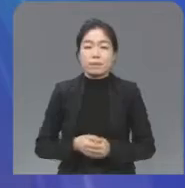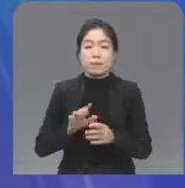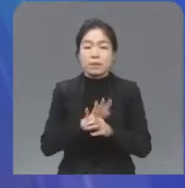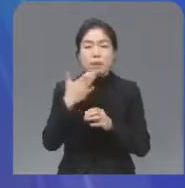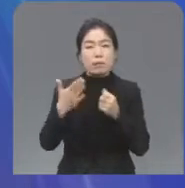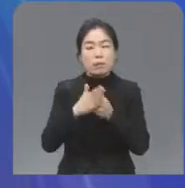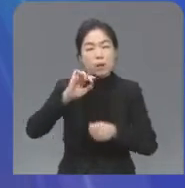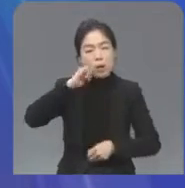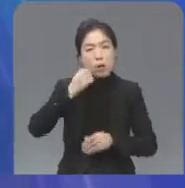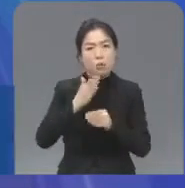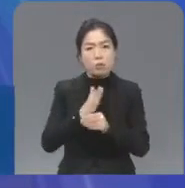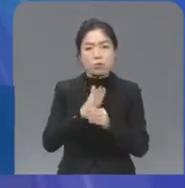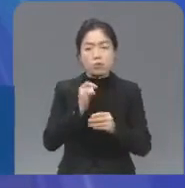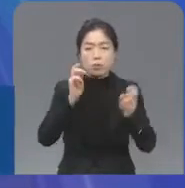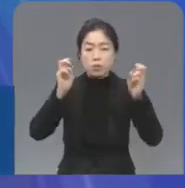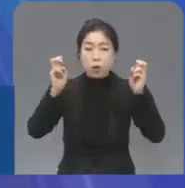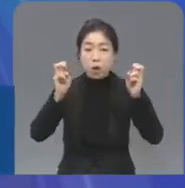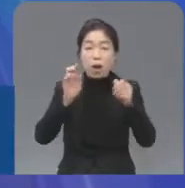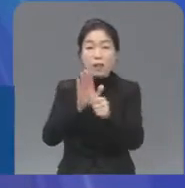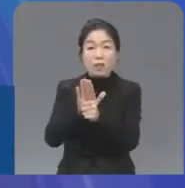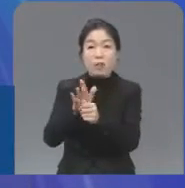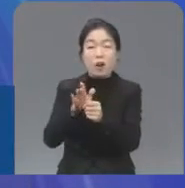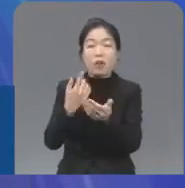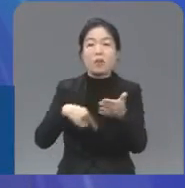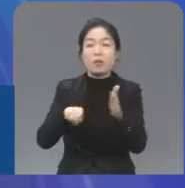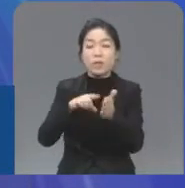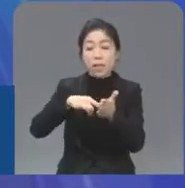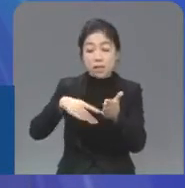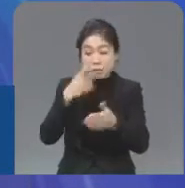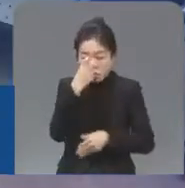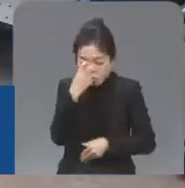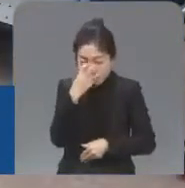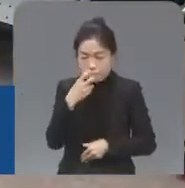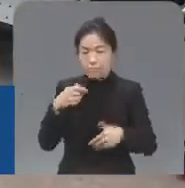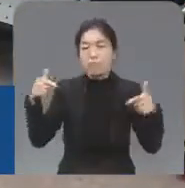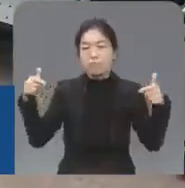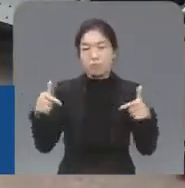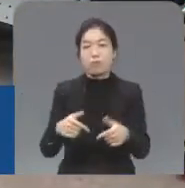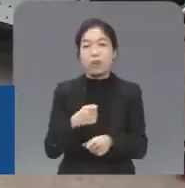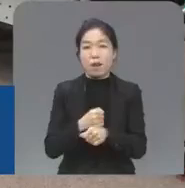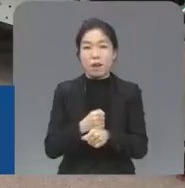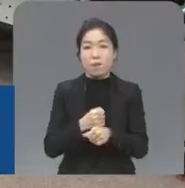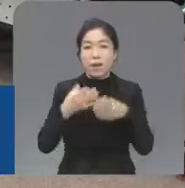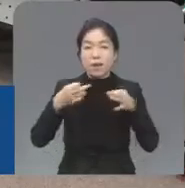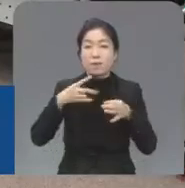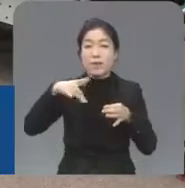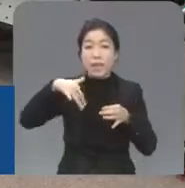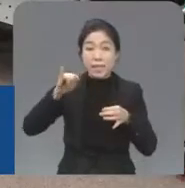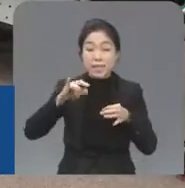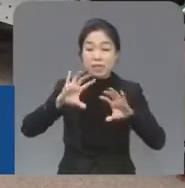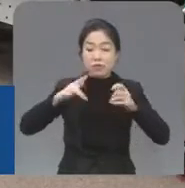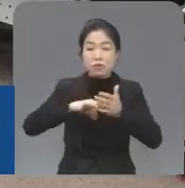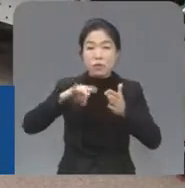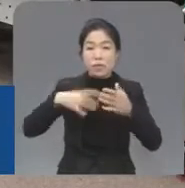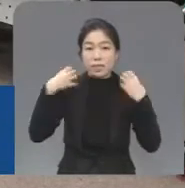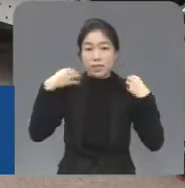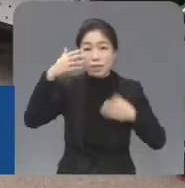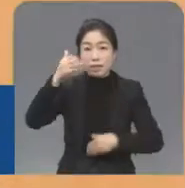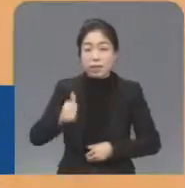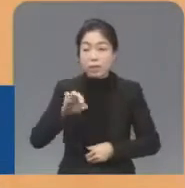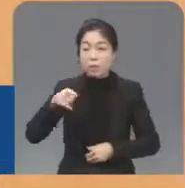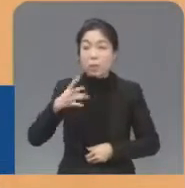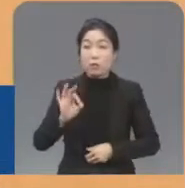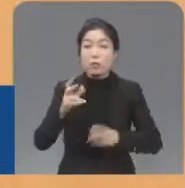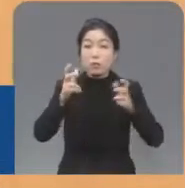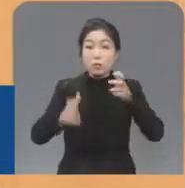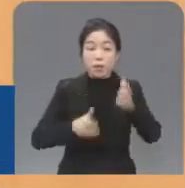코로나19로 어려움을 겪고 있는 중소기업을 위해 세무조사 부담 등이 완화됩니다. 김대지 국세청장은 광주